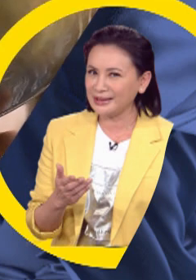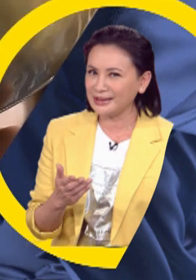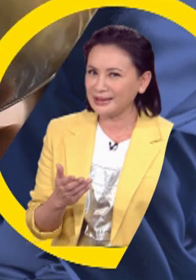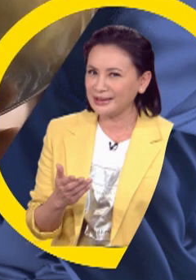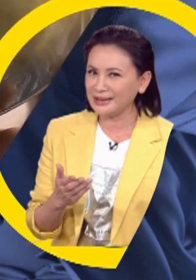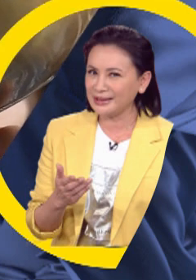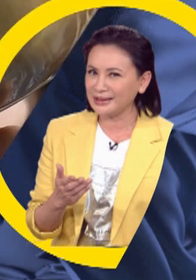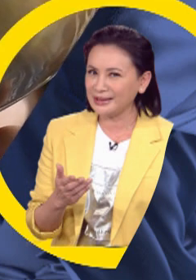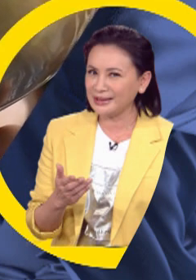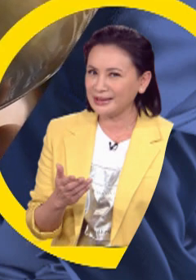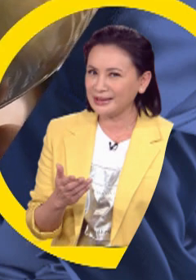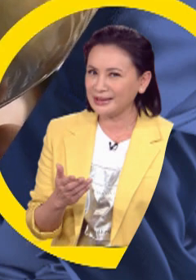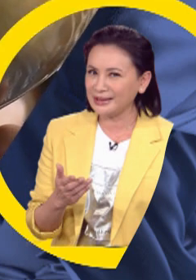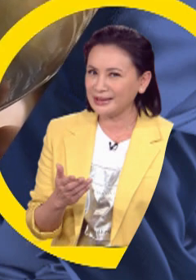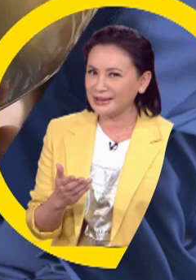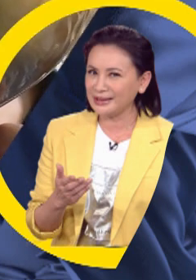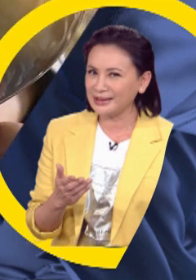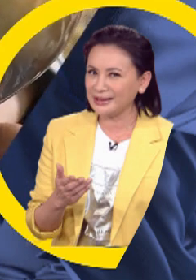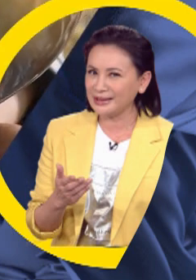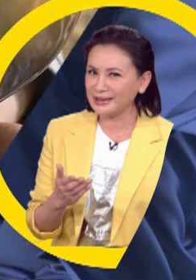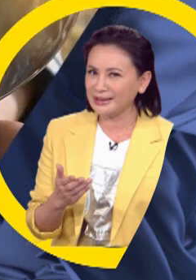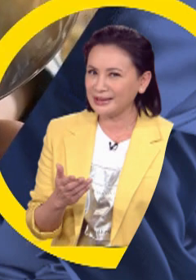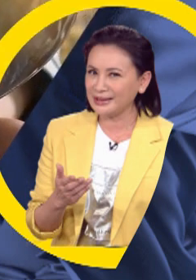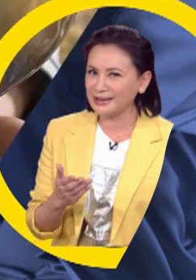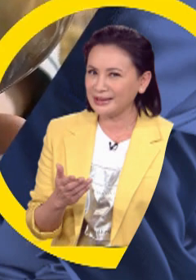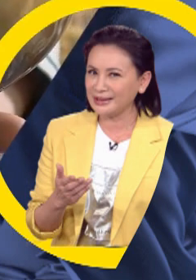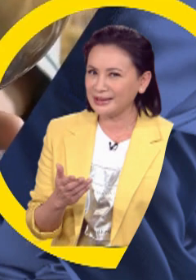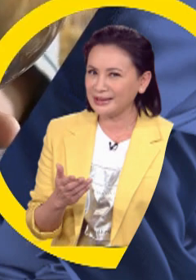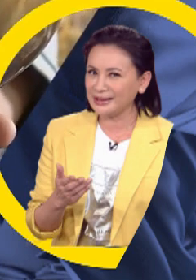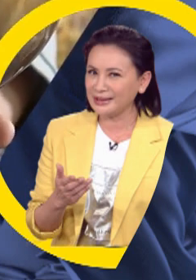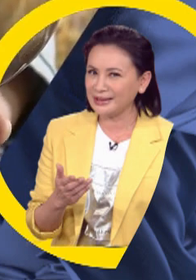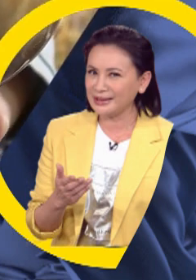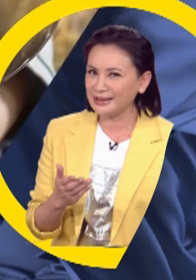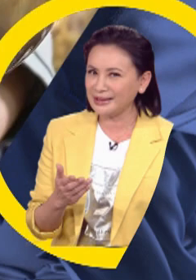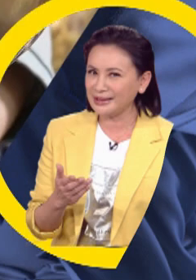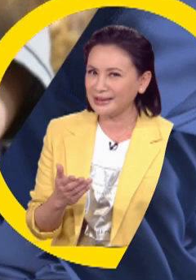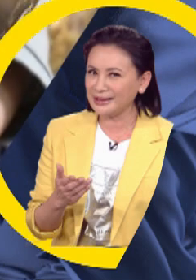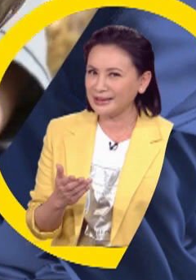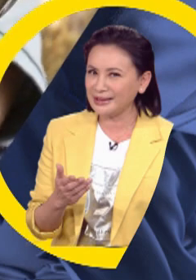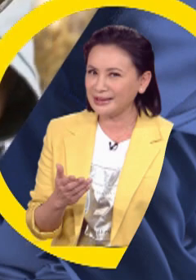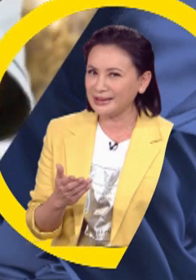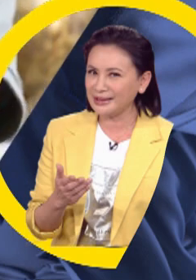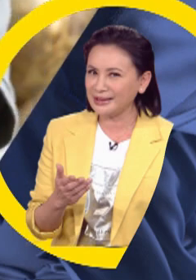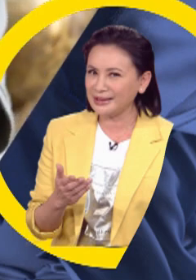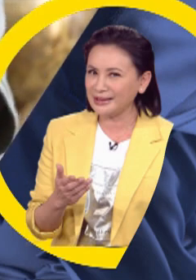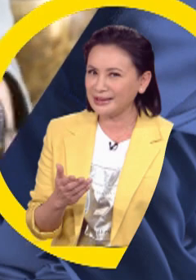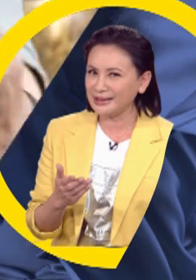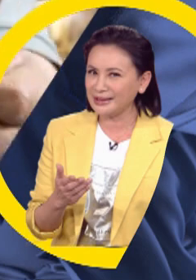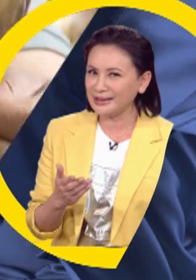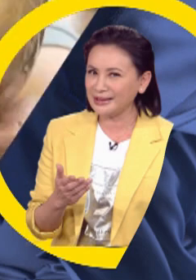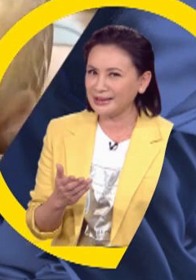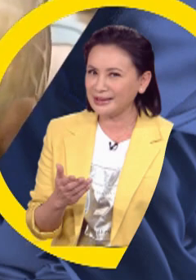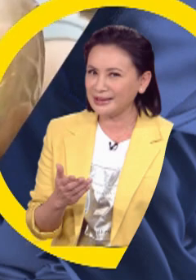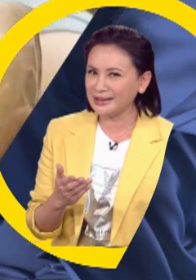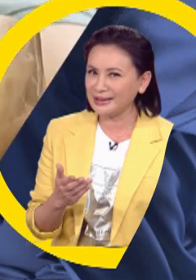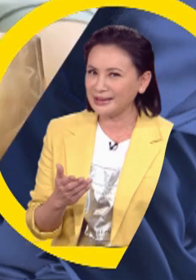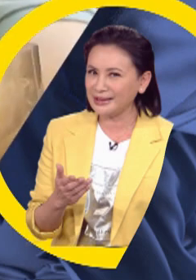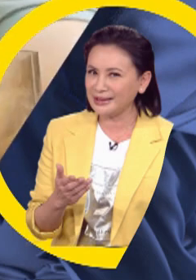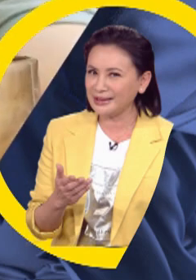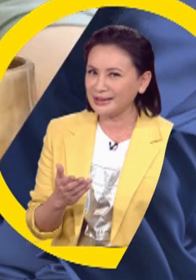来。静下来之后，我们的身体蓬松，这样子那个声音会给我们专注一个地方。